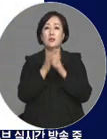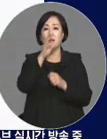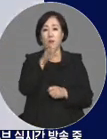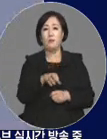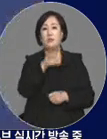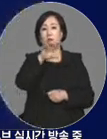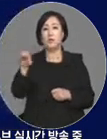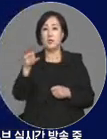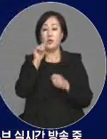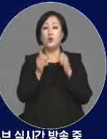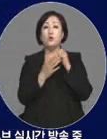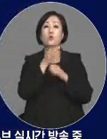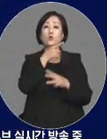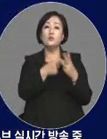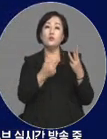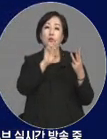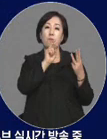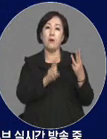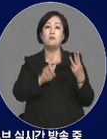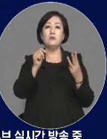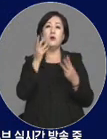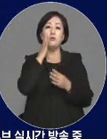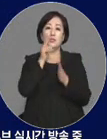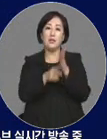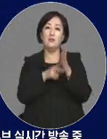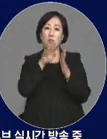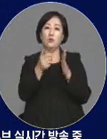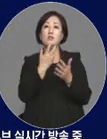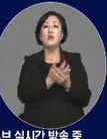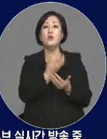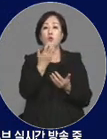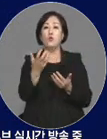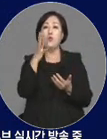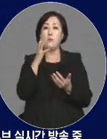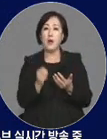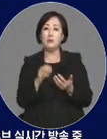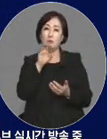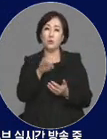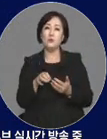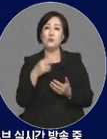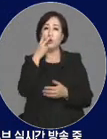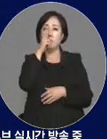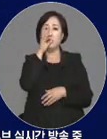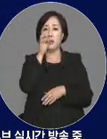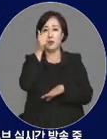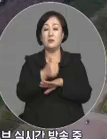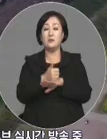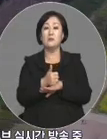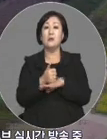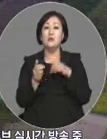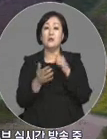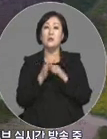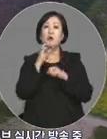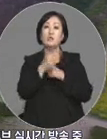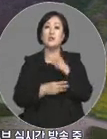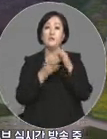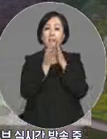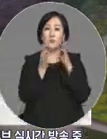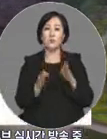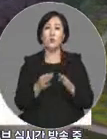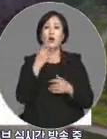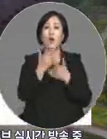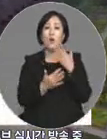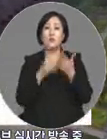울주군은 범 사업과 울산역 이유 동인과 많은 지역으로 나타났습니다 최근 3년간 화제와